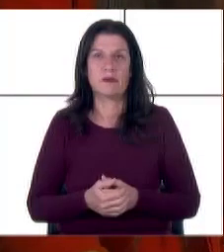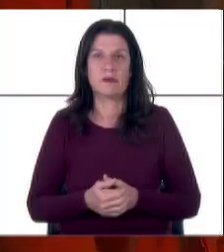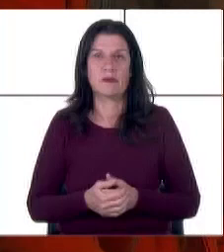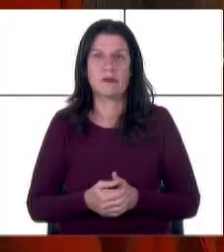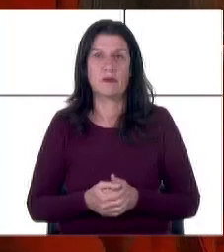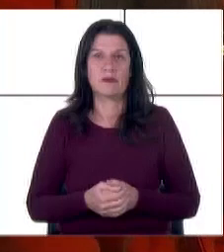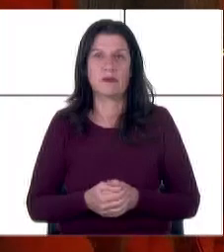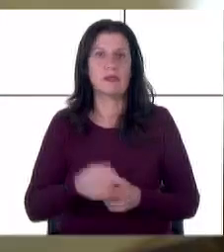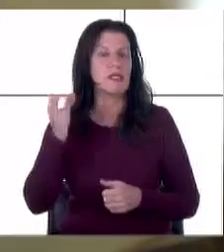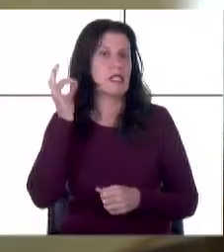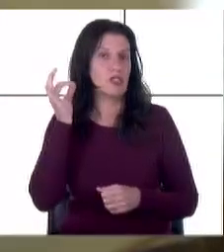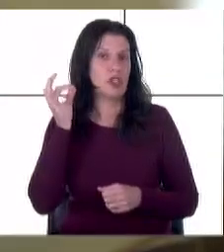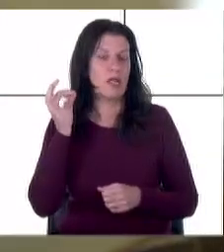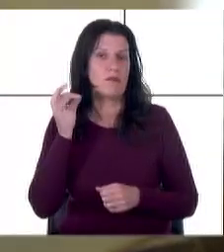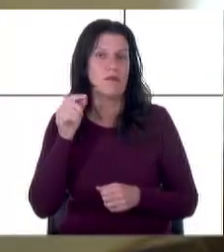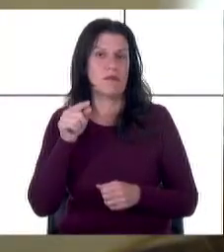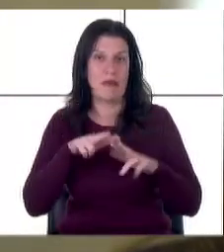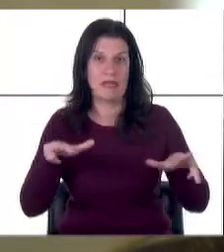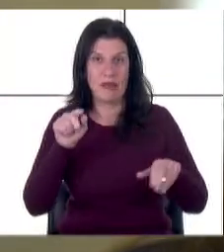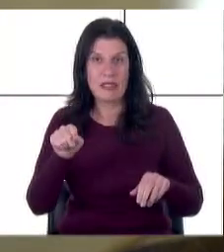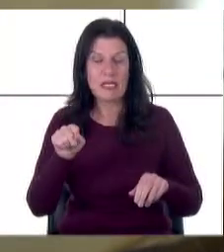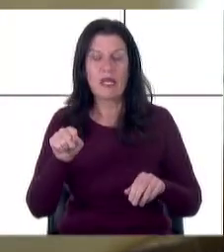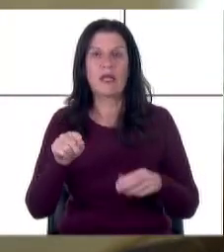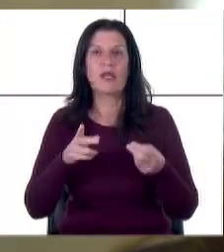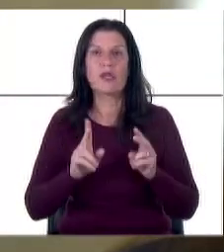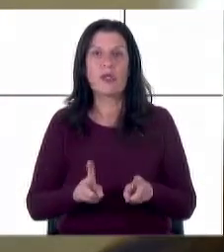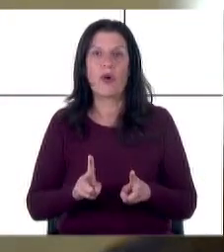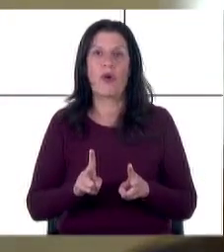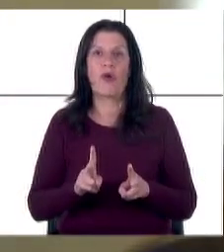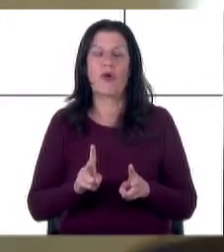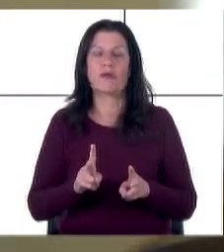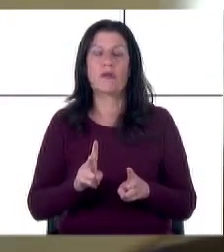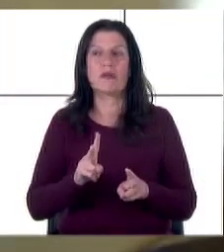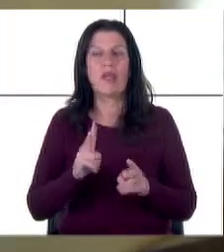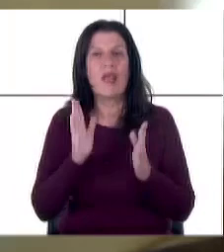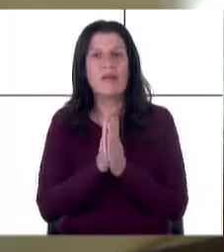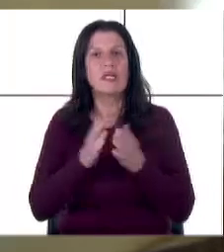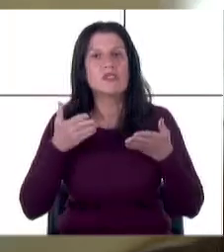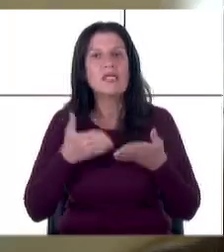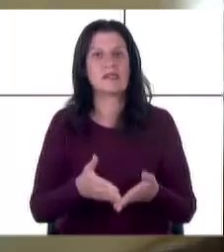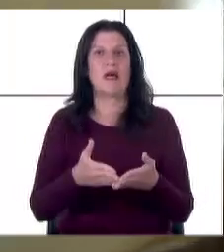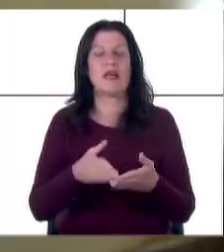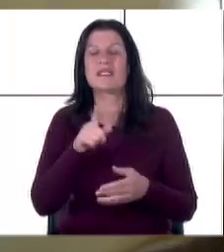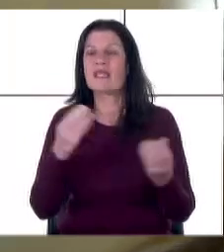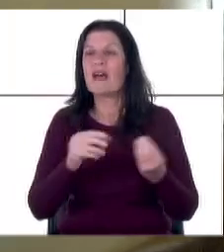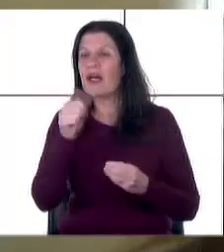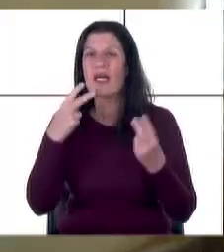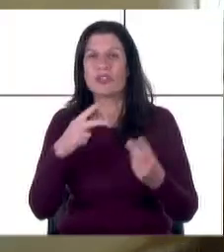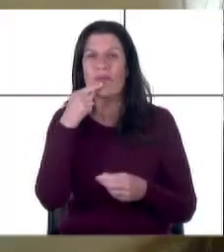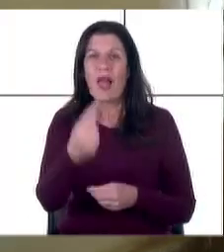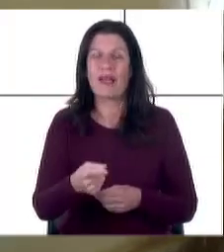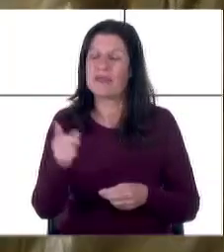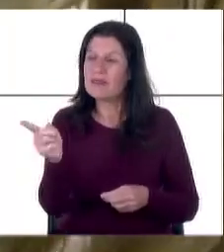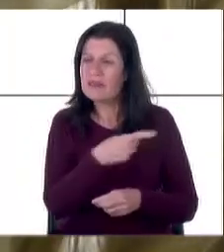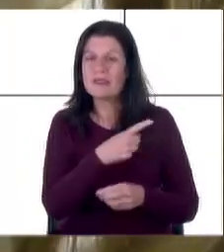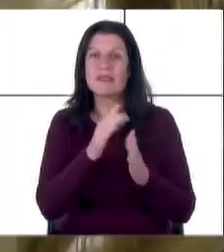מפחדת. נשים שנמצאות בסיטואציה הזו יכולות ללכת, לבקש עזרה, וזה אולי הדבר הכי חשוב שאפשר לומר, לבקש עזרה